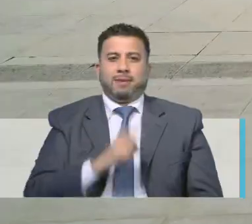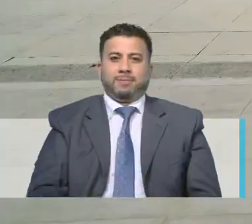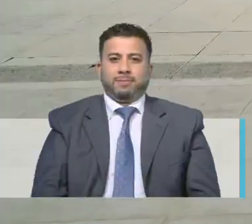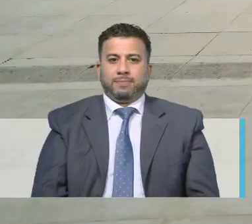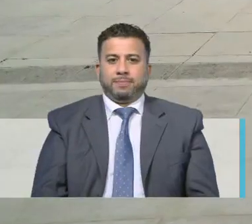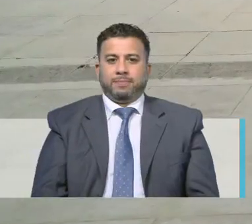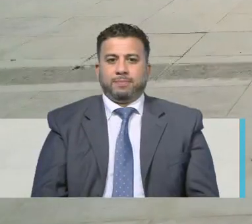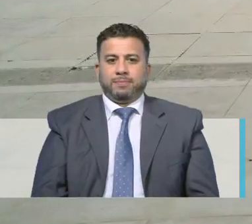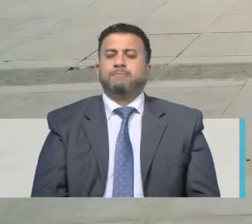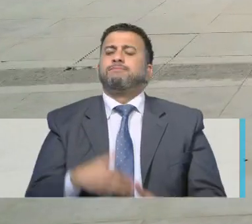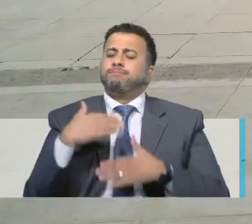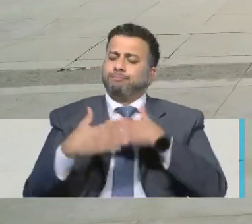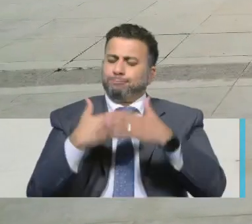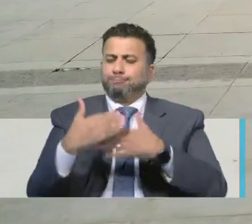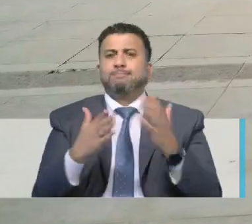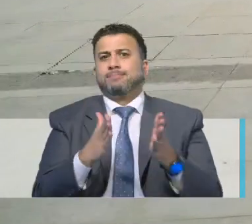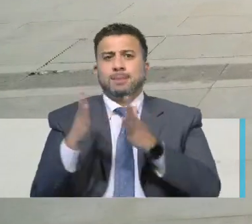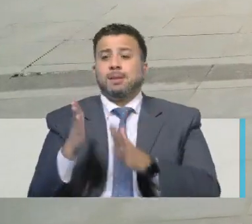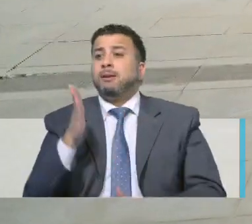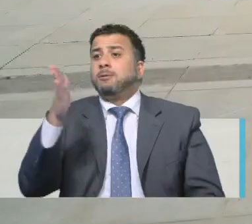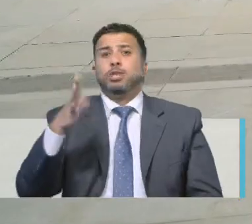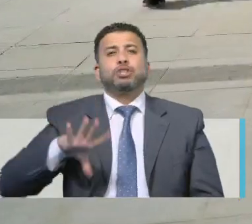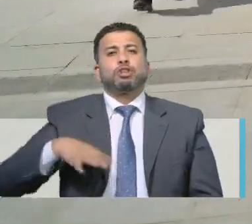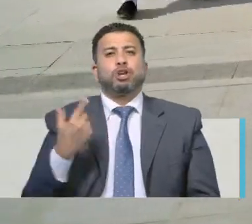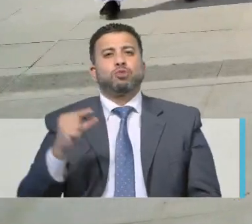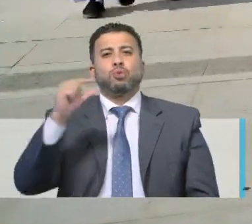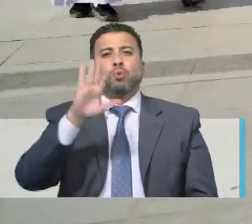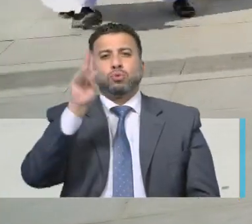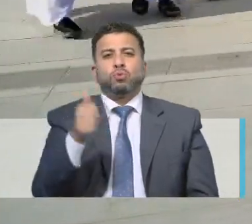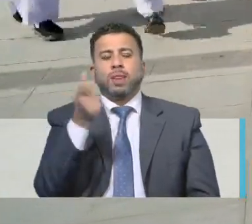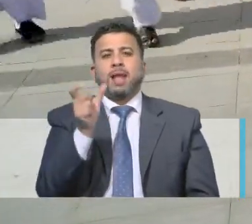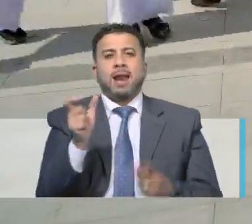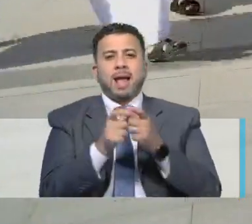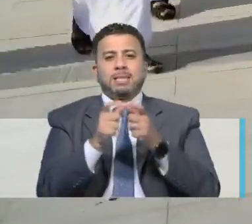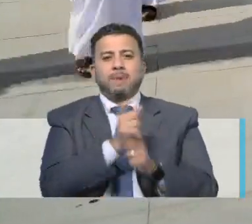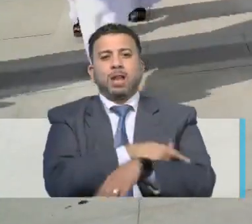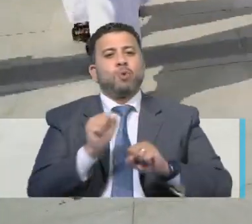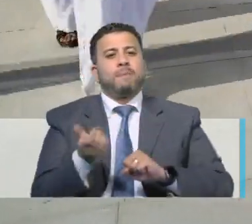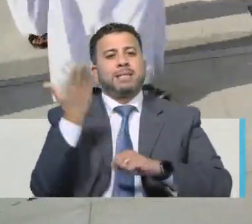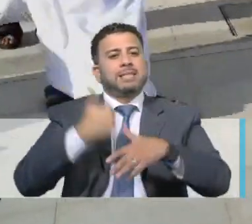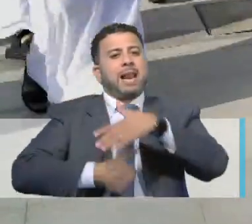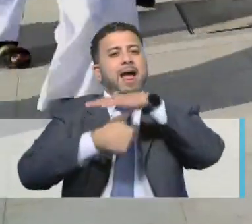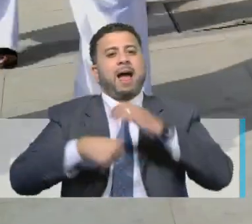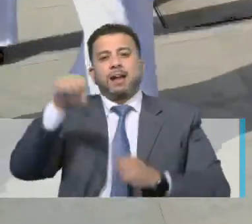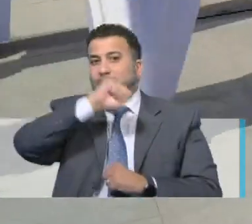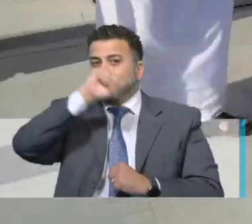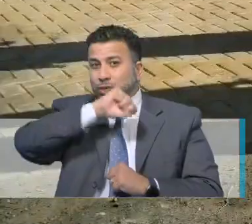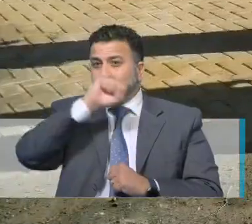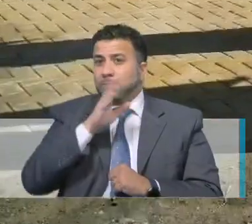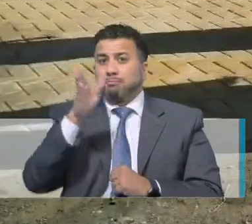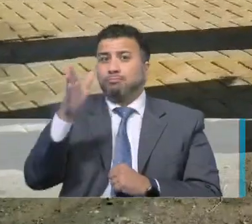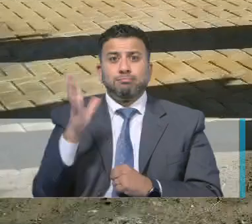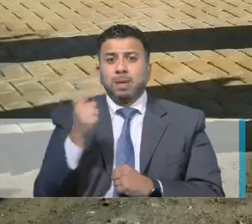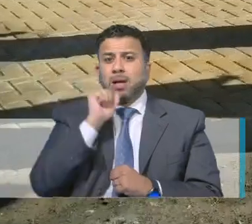للمدينه بعد ذلك توجه صاحب السمو الشيخ الدكتور سلطان بن محمد القاسمي عضو المجلس الاعلى حاكم الشارقه